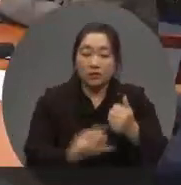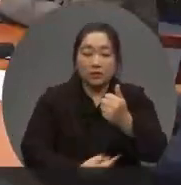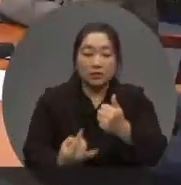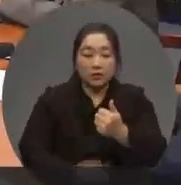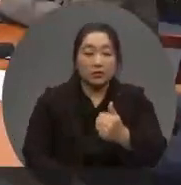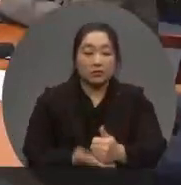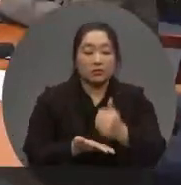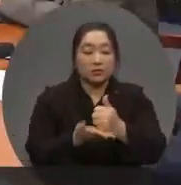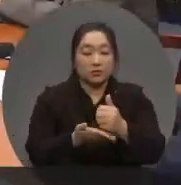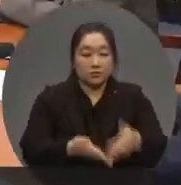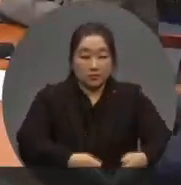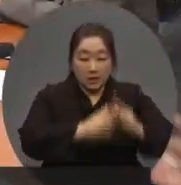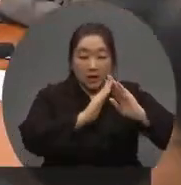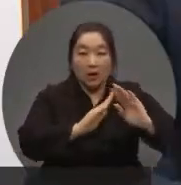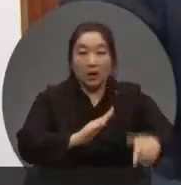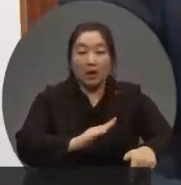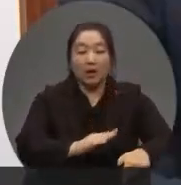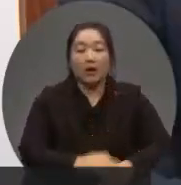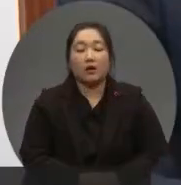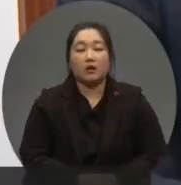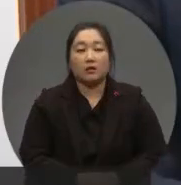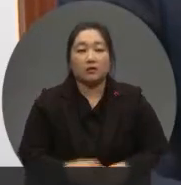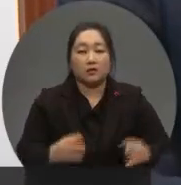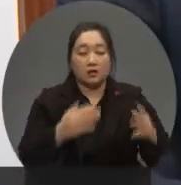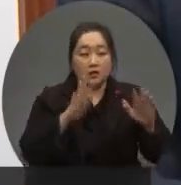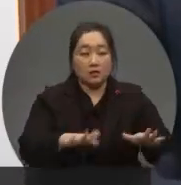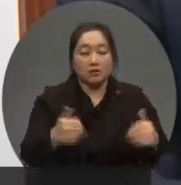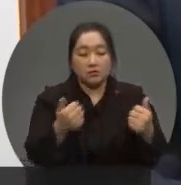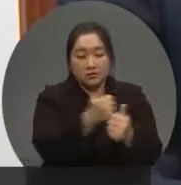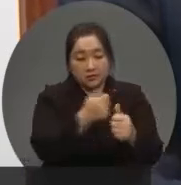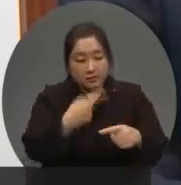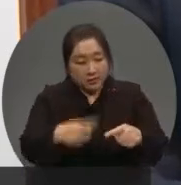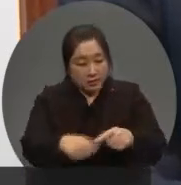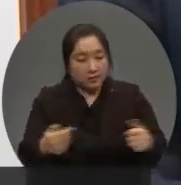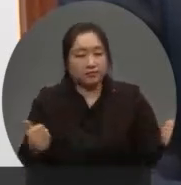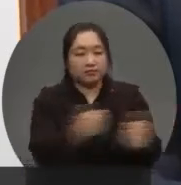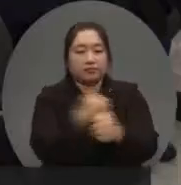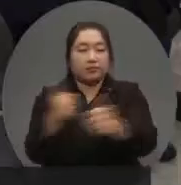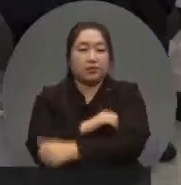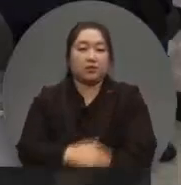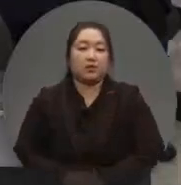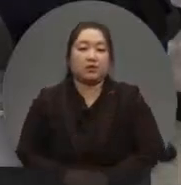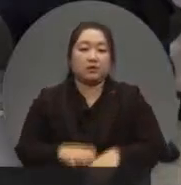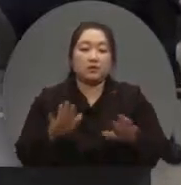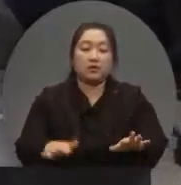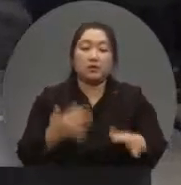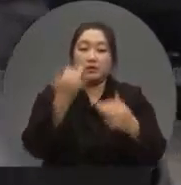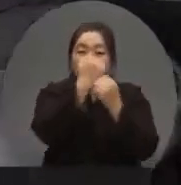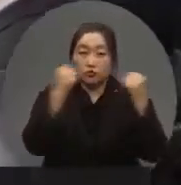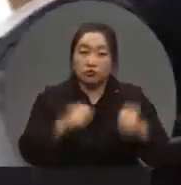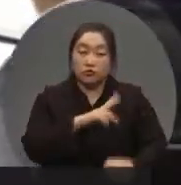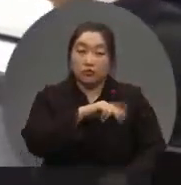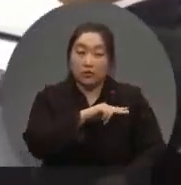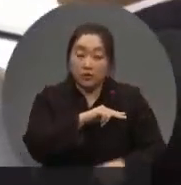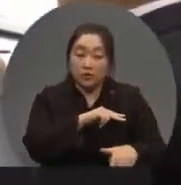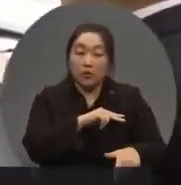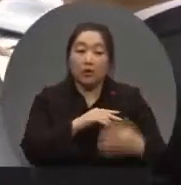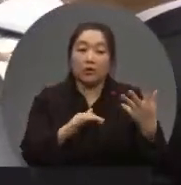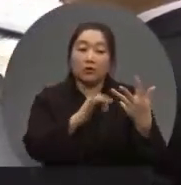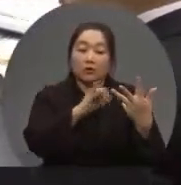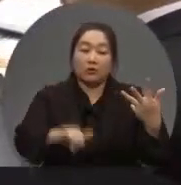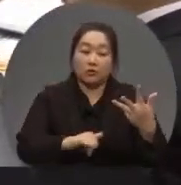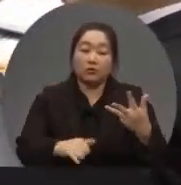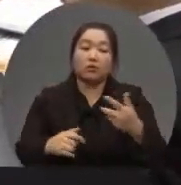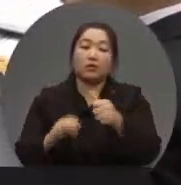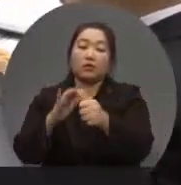대한 평가를 마무리하면 이른바 가리에 나서게 됩니다 충북에서는 현역 의원 여명 가운데 과반인 다섯명이 3선